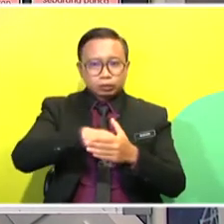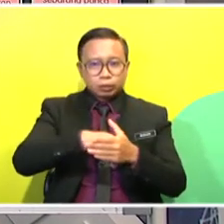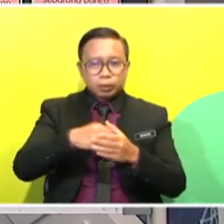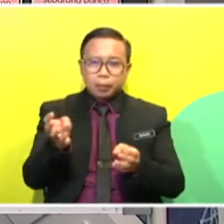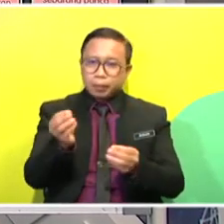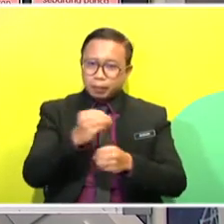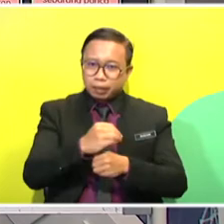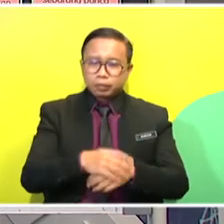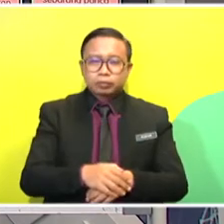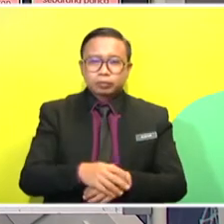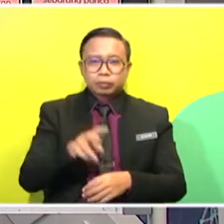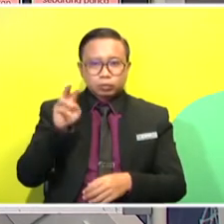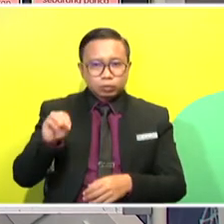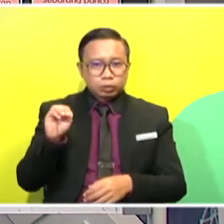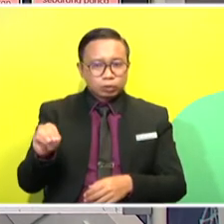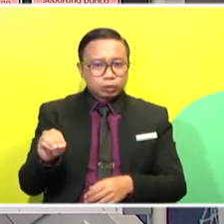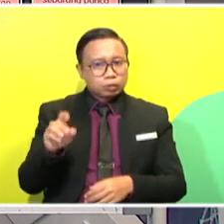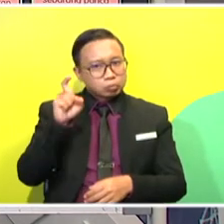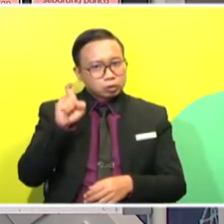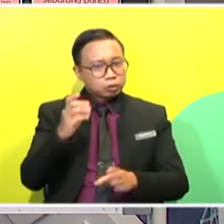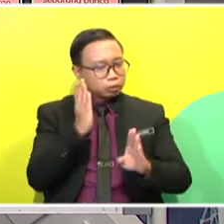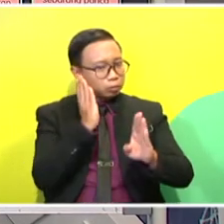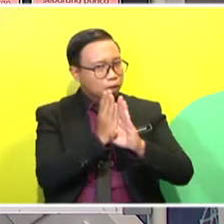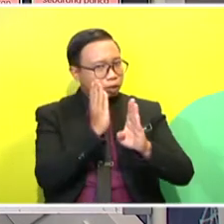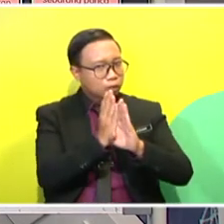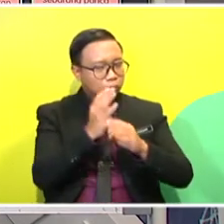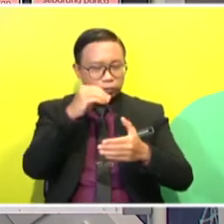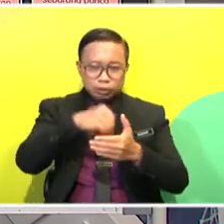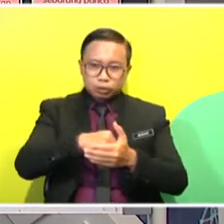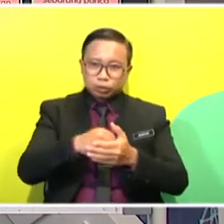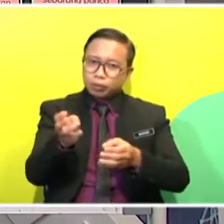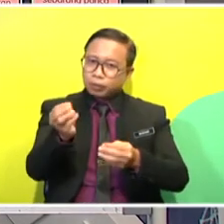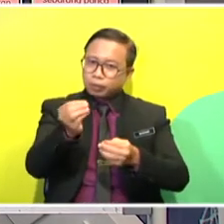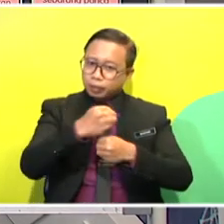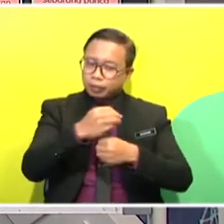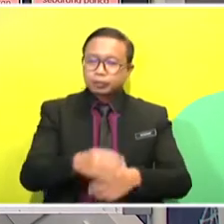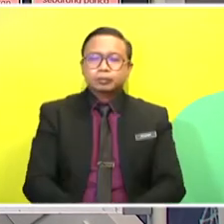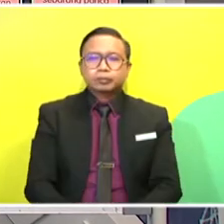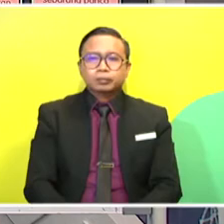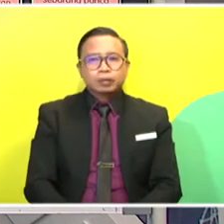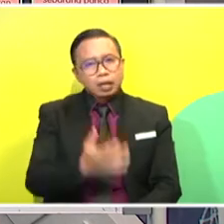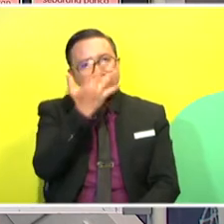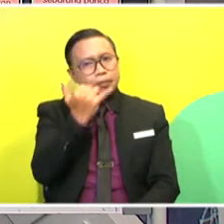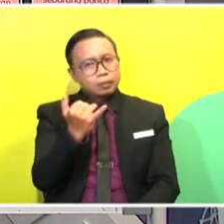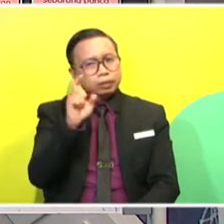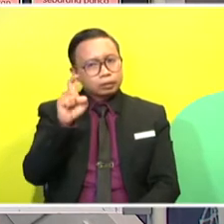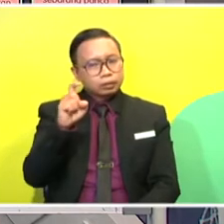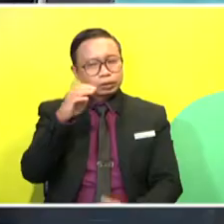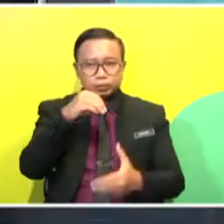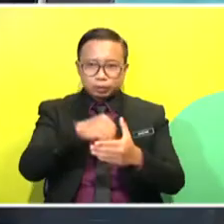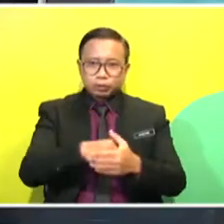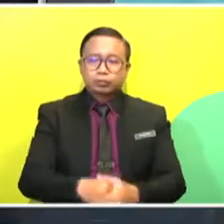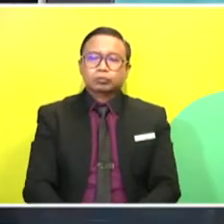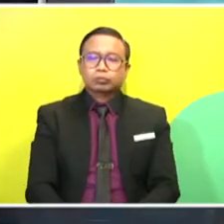Pastikan murid-murid beratur untuk masuk ke makmal. Kenapa, Cikgu, kita kena beratur masuk ke makmal komputer? Tujuan